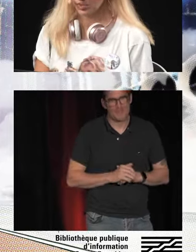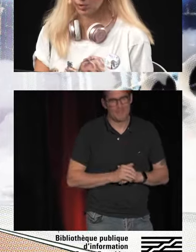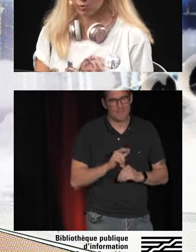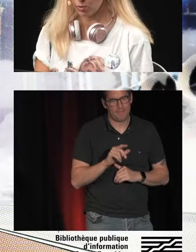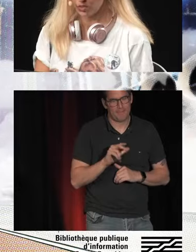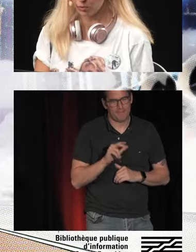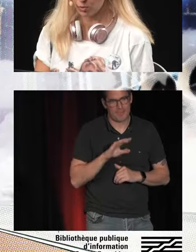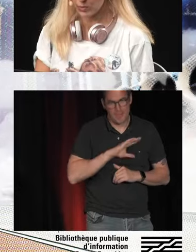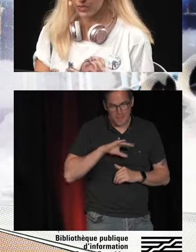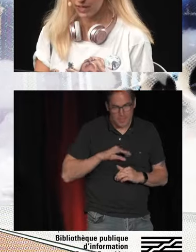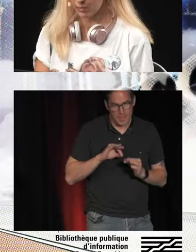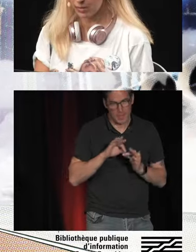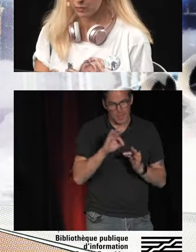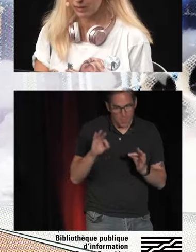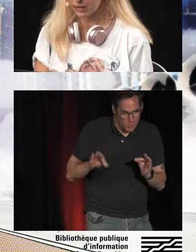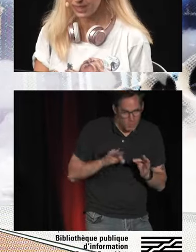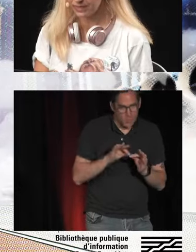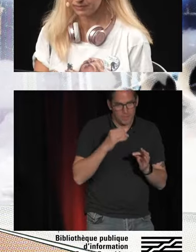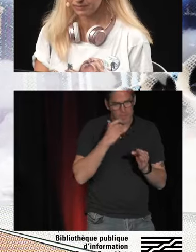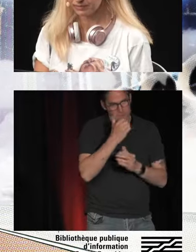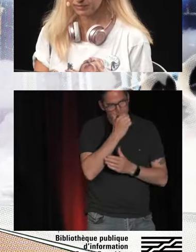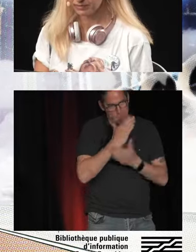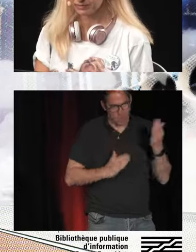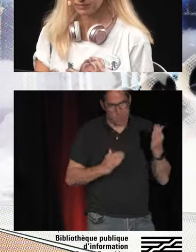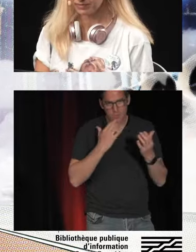On arrive dans le dernier tour. On sera donc aussi à la moitié de Super Mario Kart.